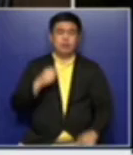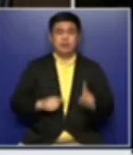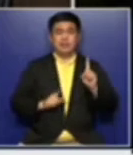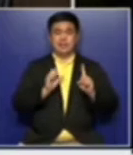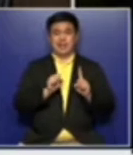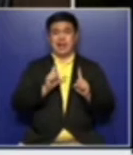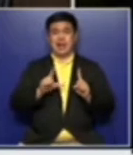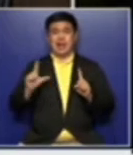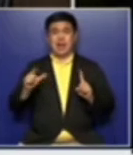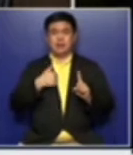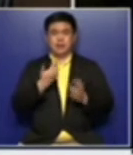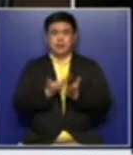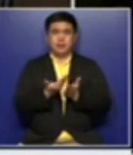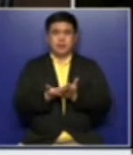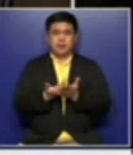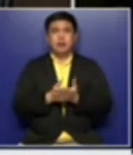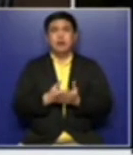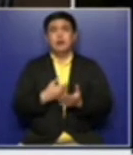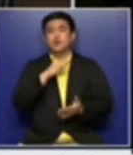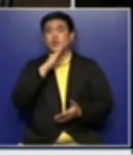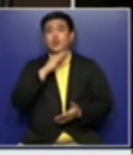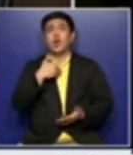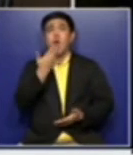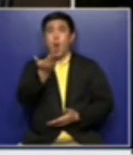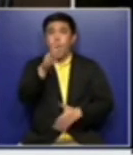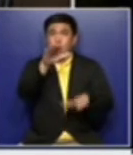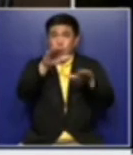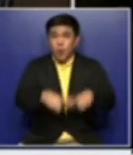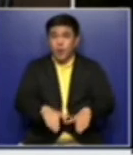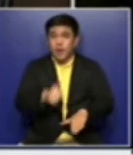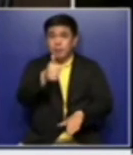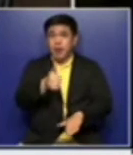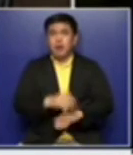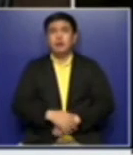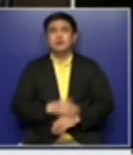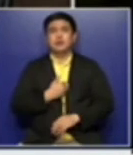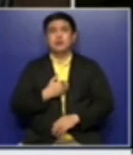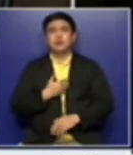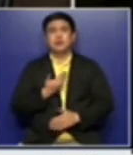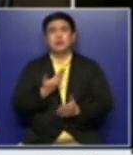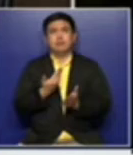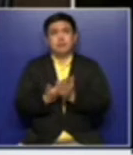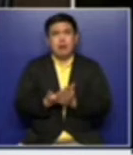ทถ้าหากเราจะลดยอดงบประมาณลงน้อยกว่านี้จะได้หรือไ